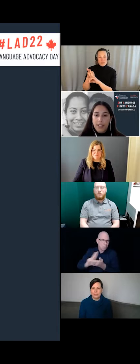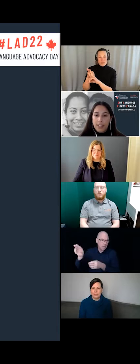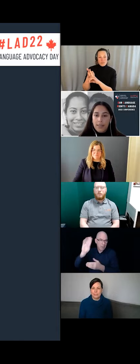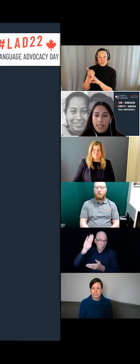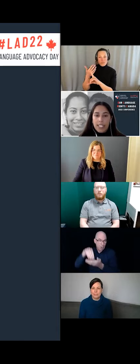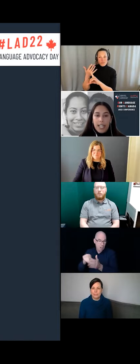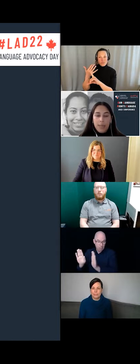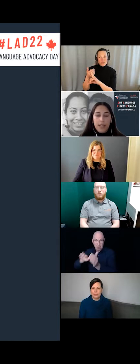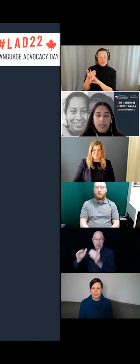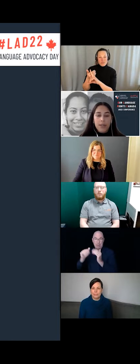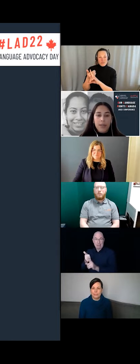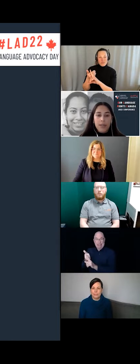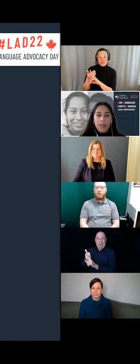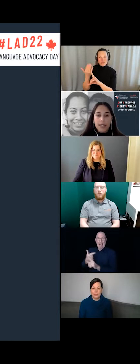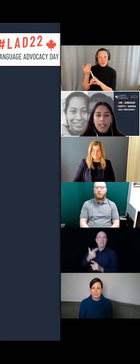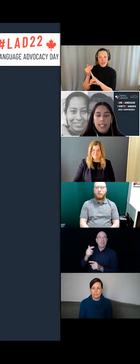suit